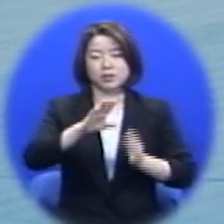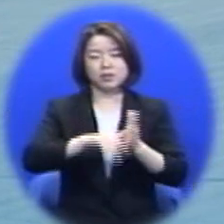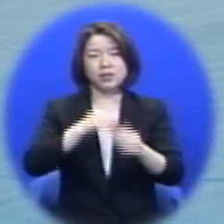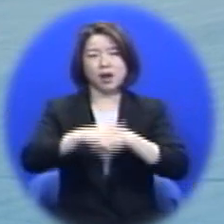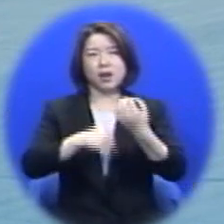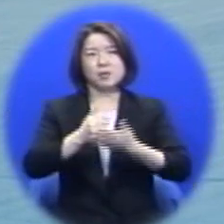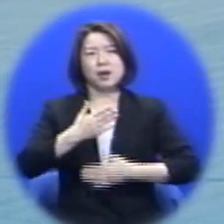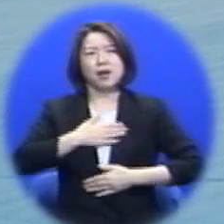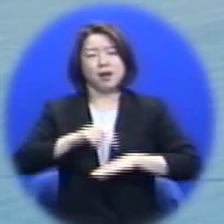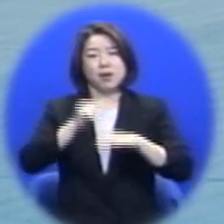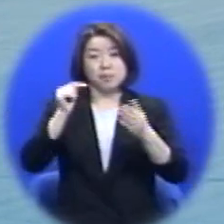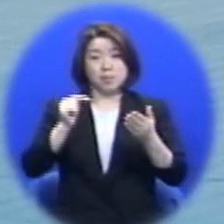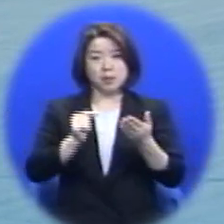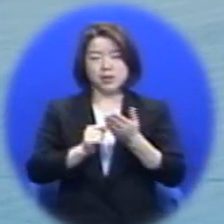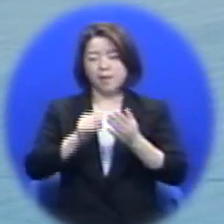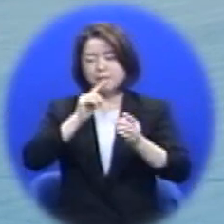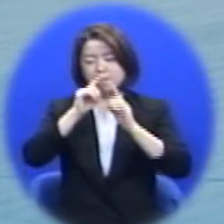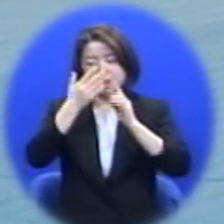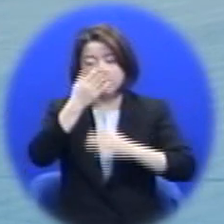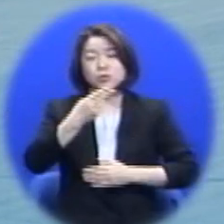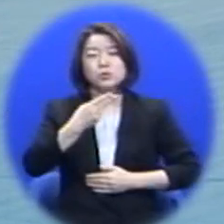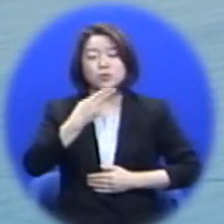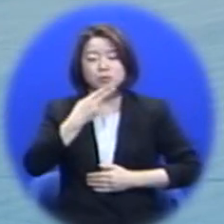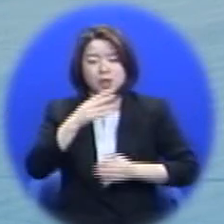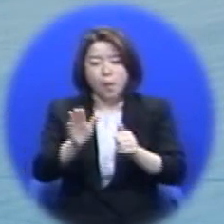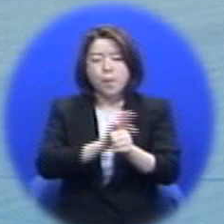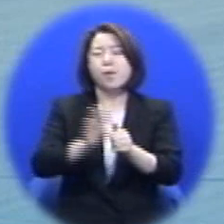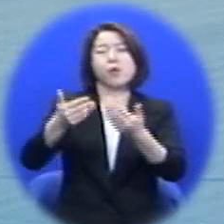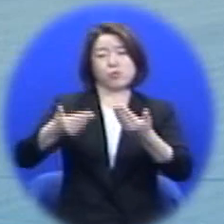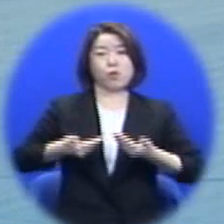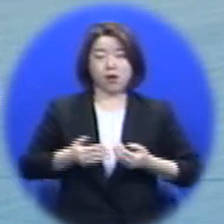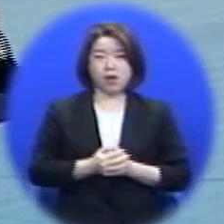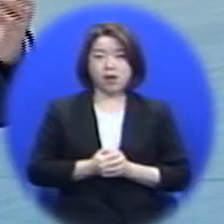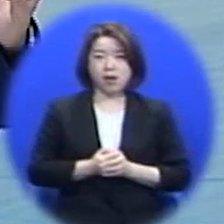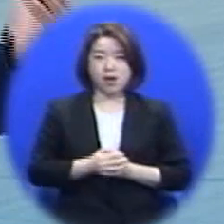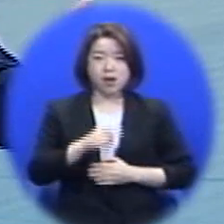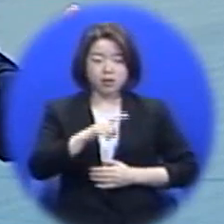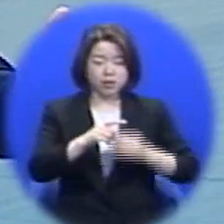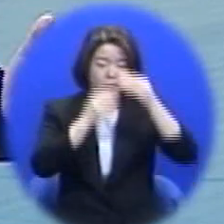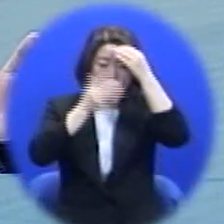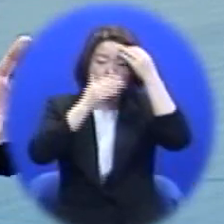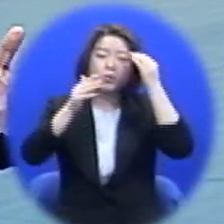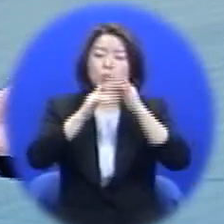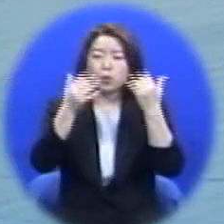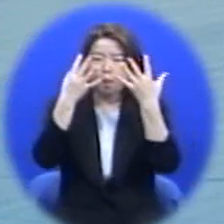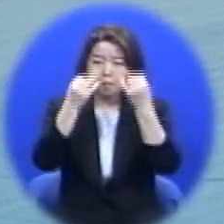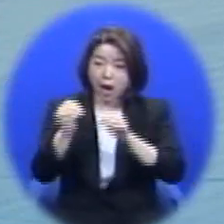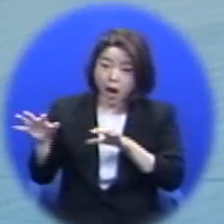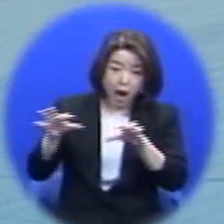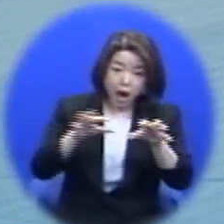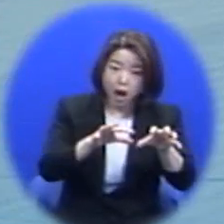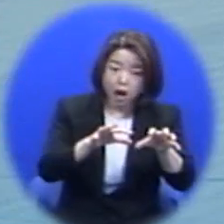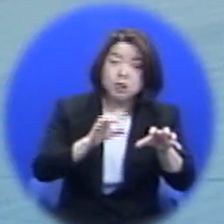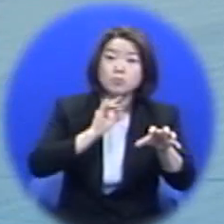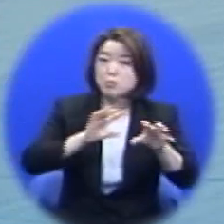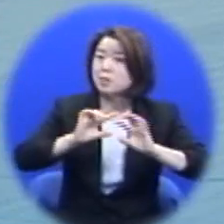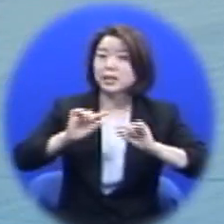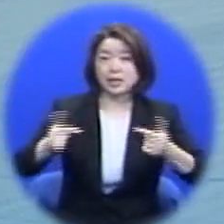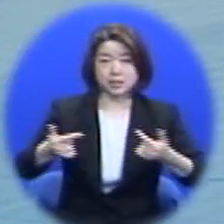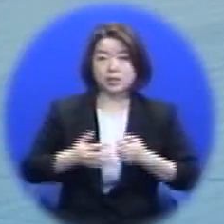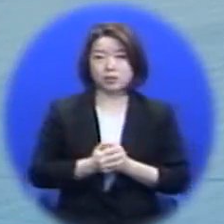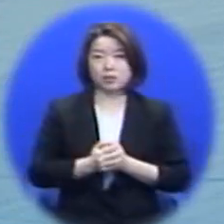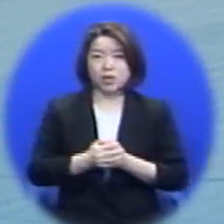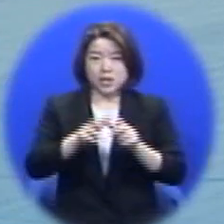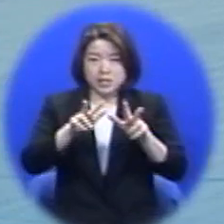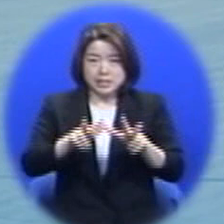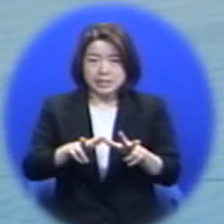저의 마음에 말할 수 없는 위로를 주셨습니다. 그건 성도들이 많이 모였기 때문만이 아니었습니다.